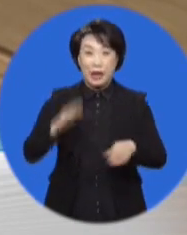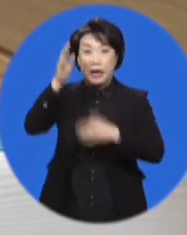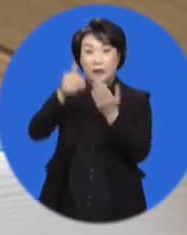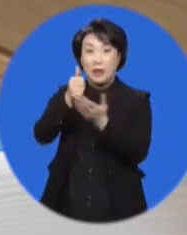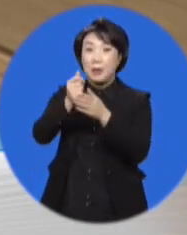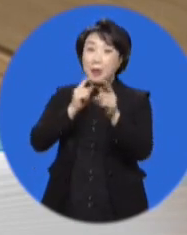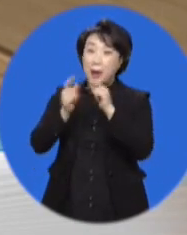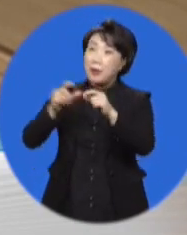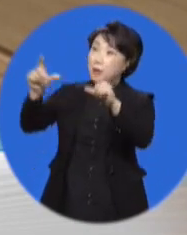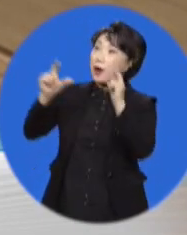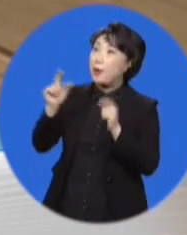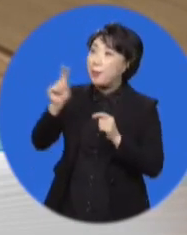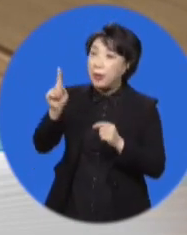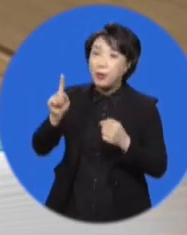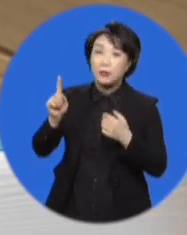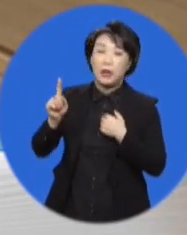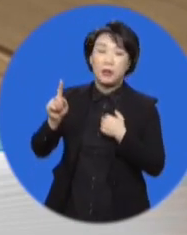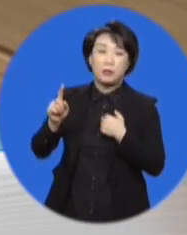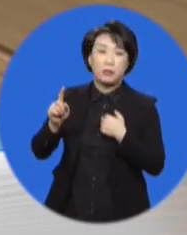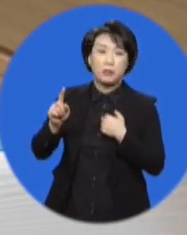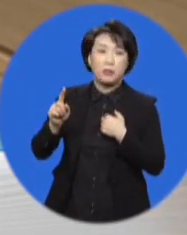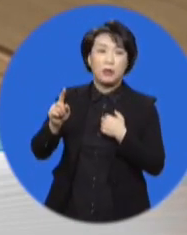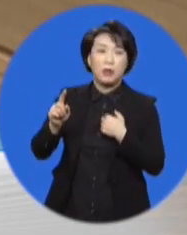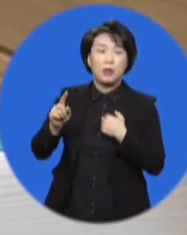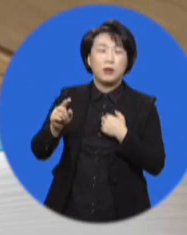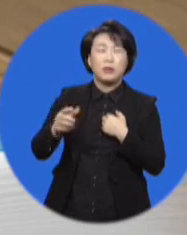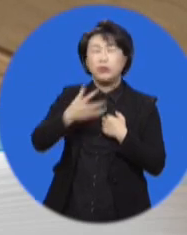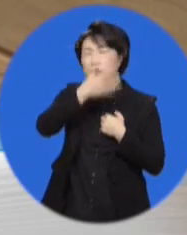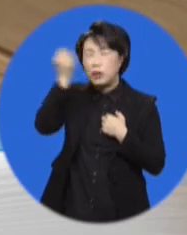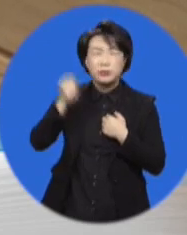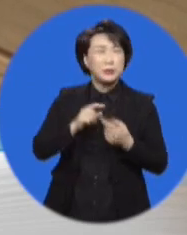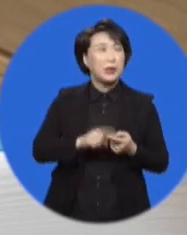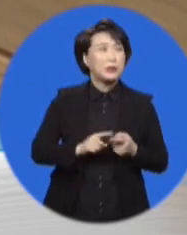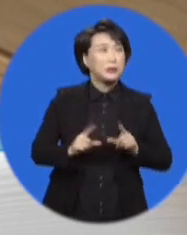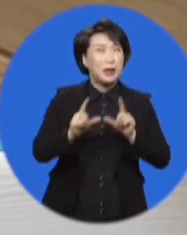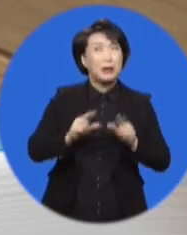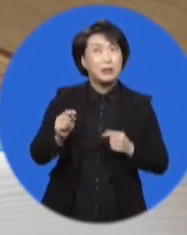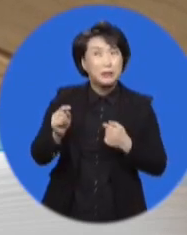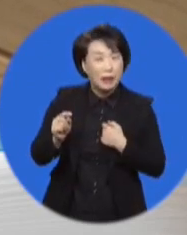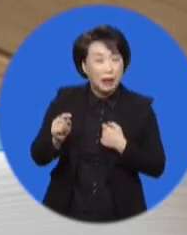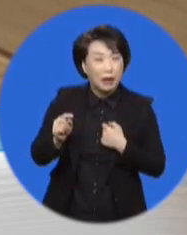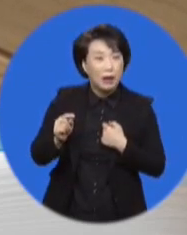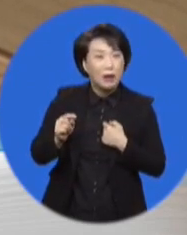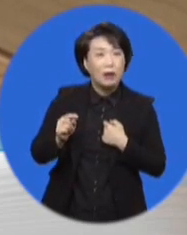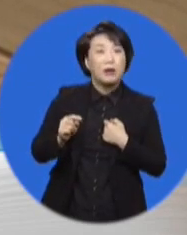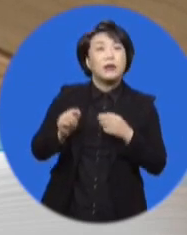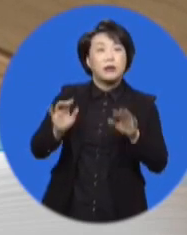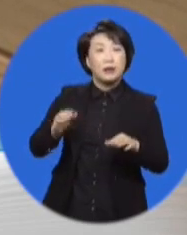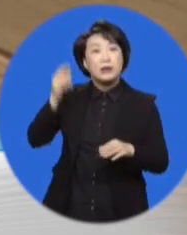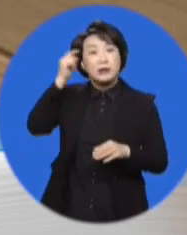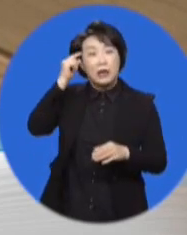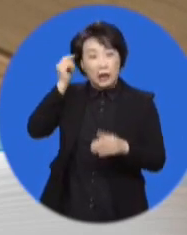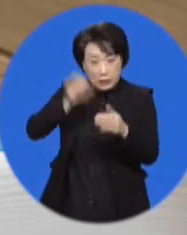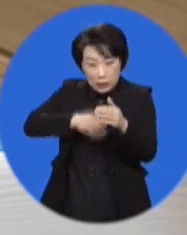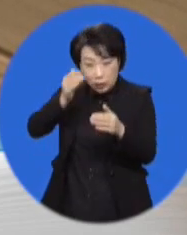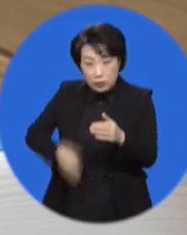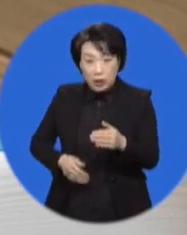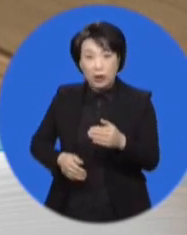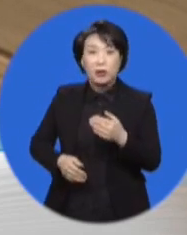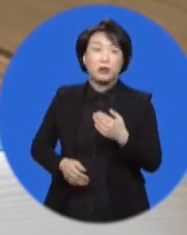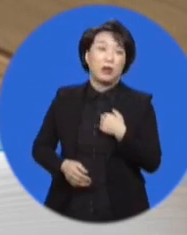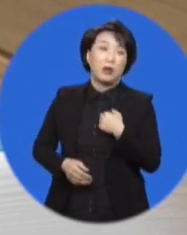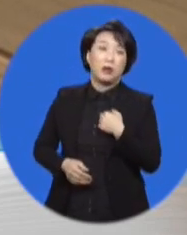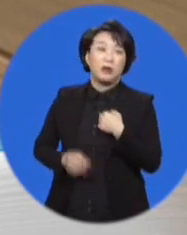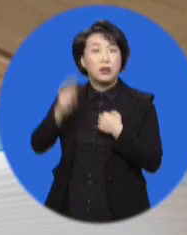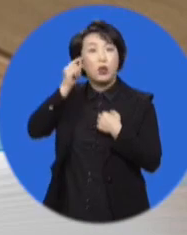님께서하신말씀이무관심이요내가이대로살아야된다 절대적 내 속에 동의가